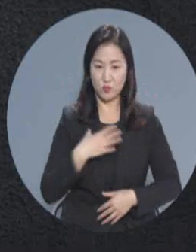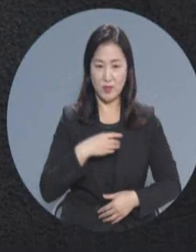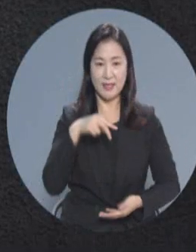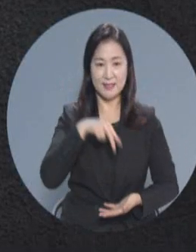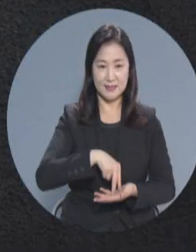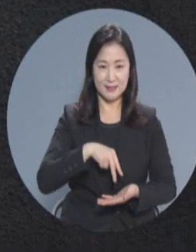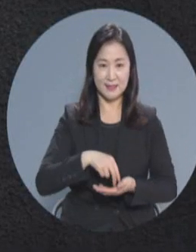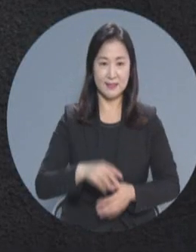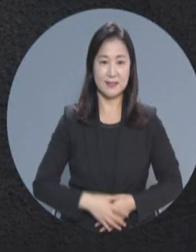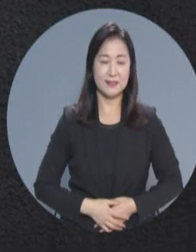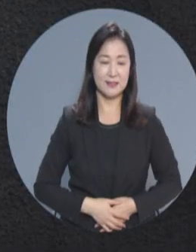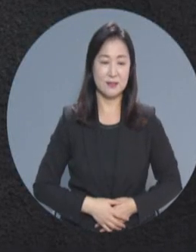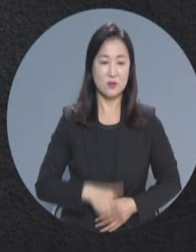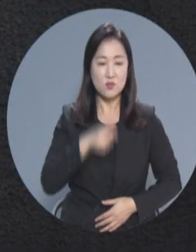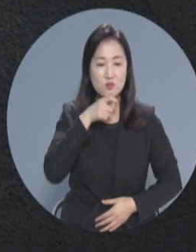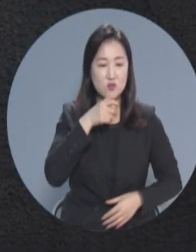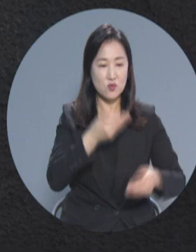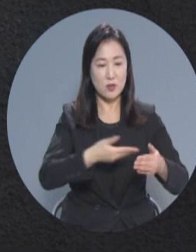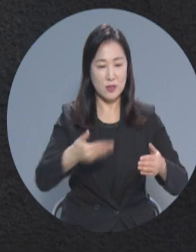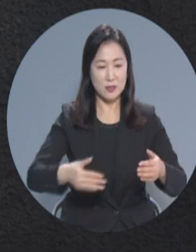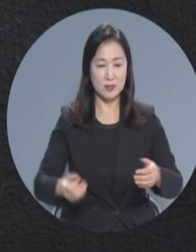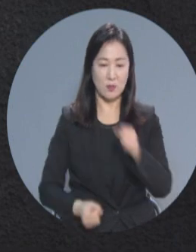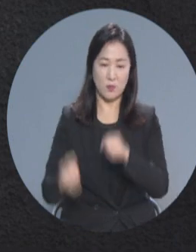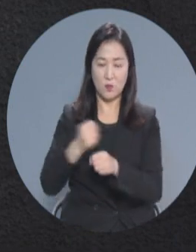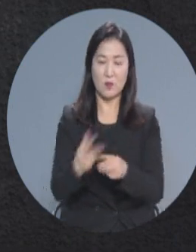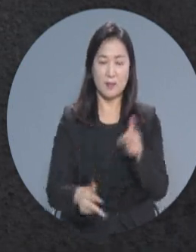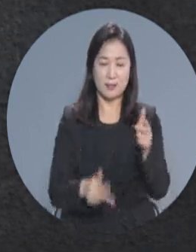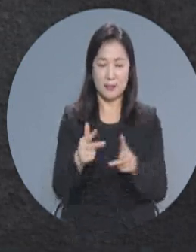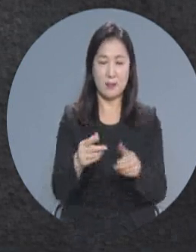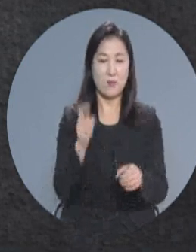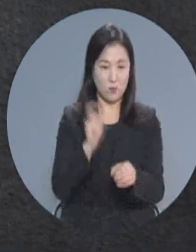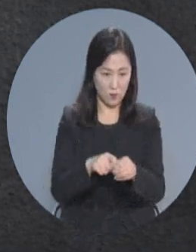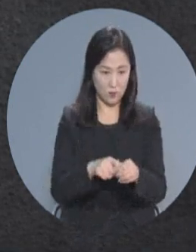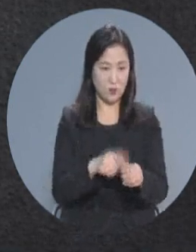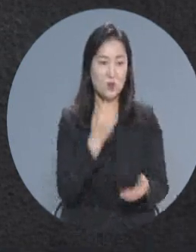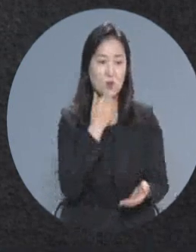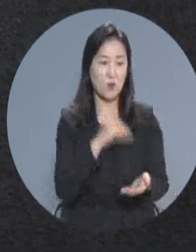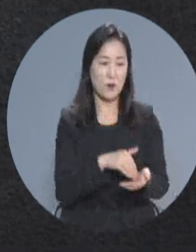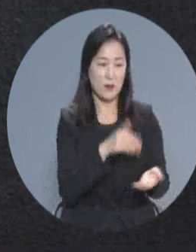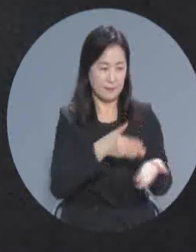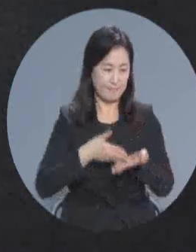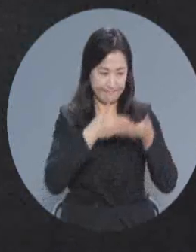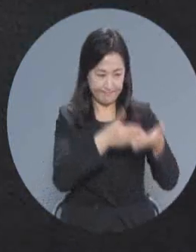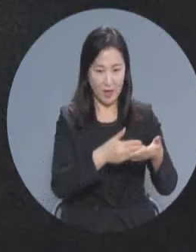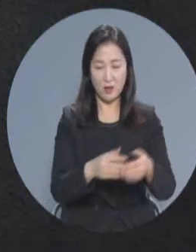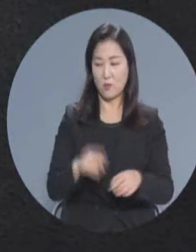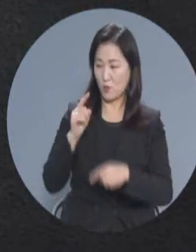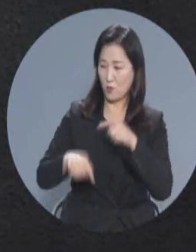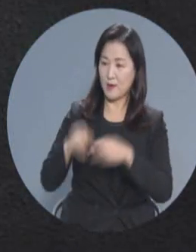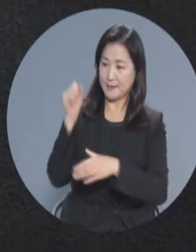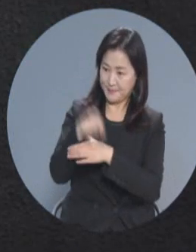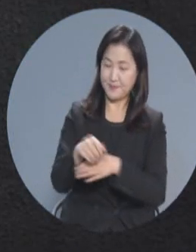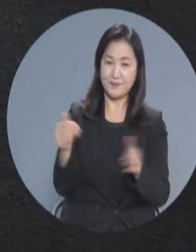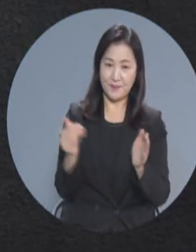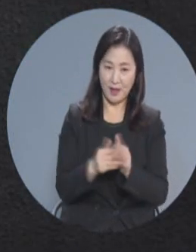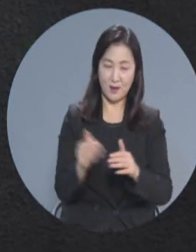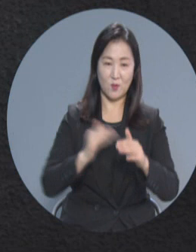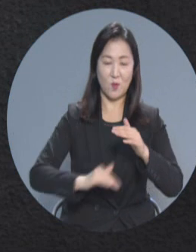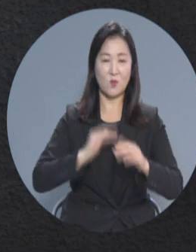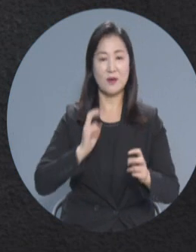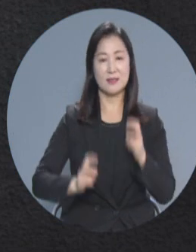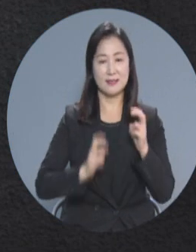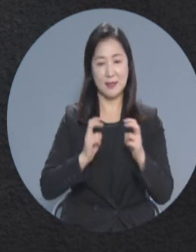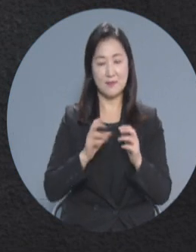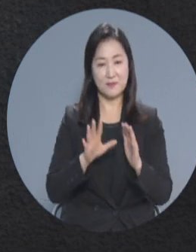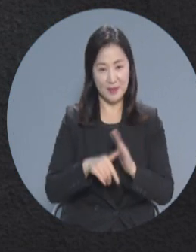사교천 생태하천 복원사업에 쓴다며 사석 반입을 요청했고 목포시가 이를 허용했습니다. 공공사업의 경우